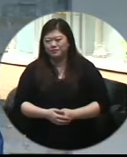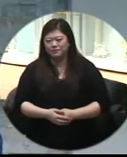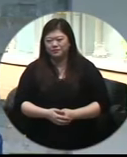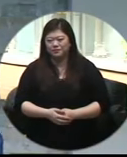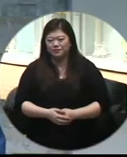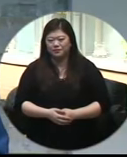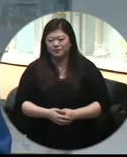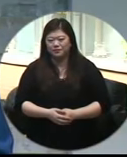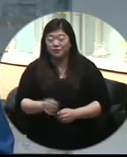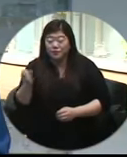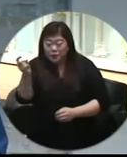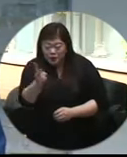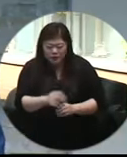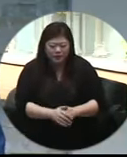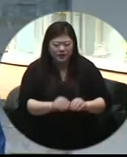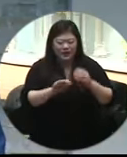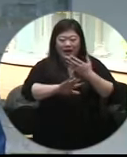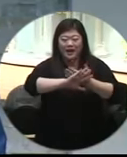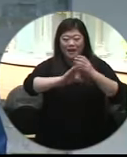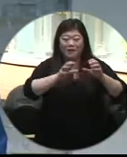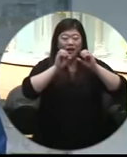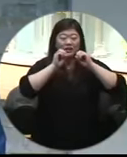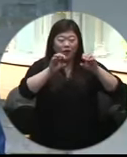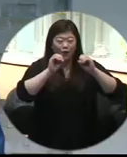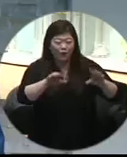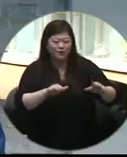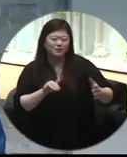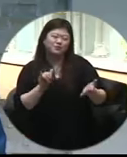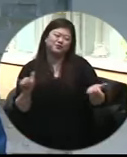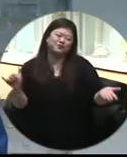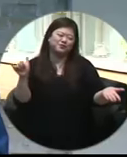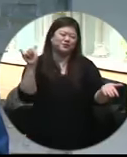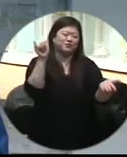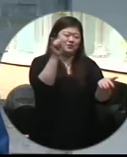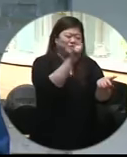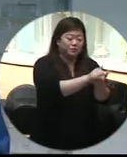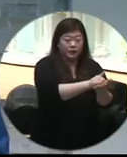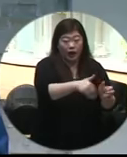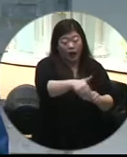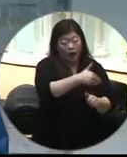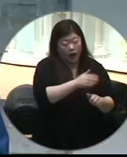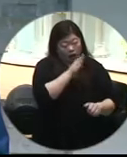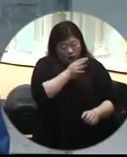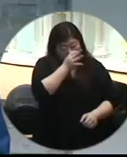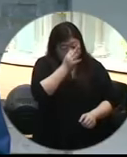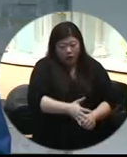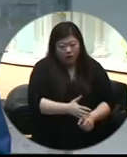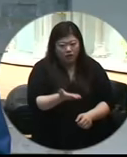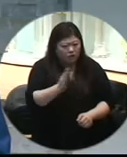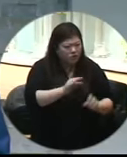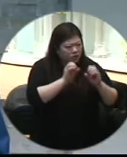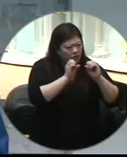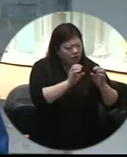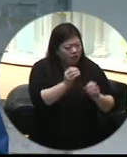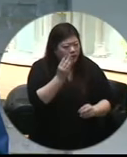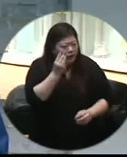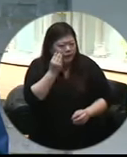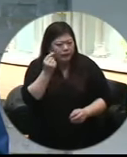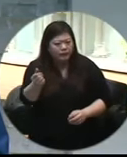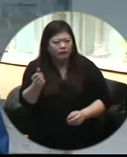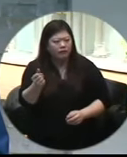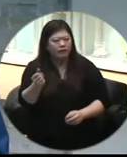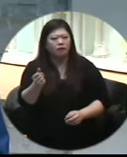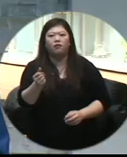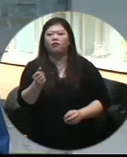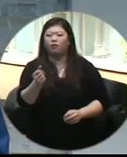선교단 선교지 가보면 그런 것을 많이 체험할 수 있어요. 아주 그 힘들 때 어려운 그런 환경 속에서.